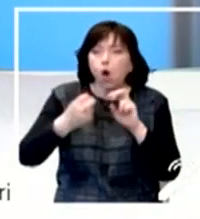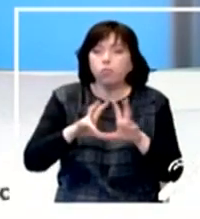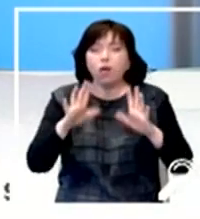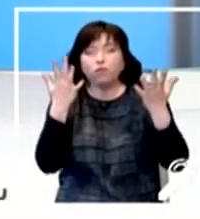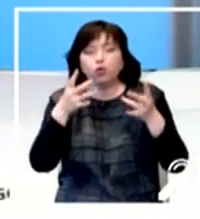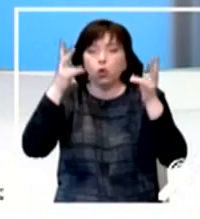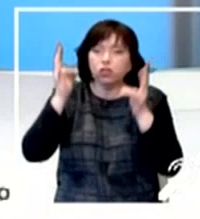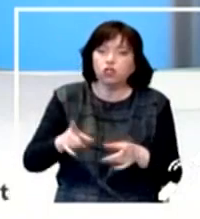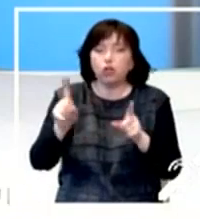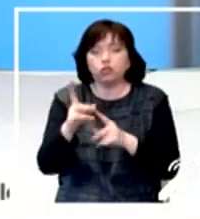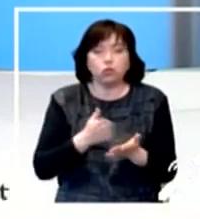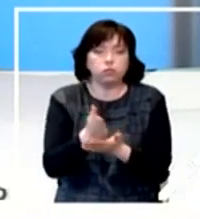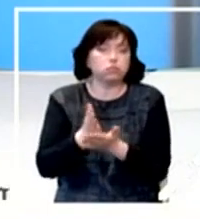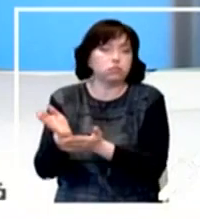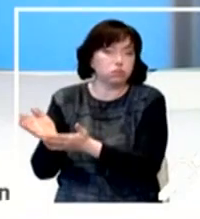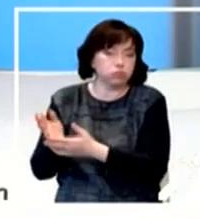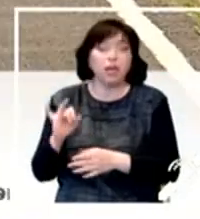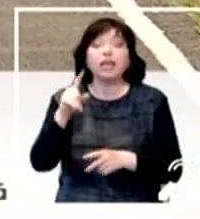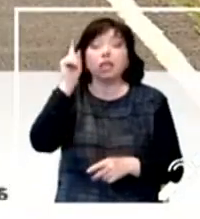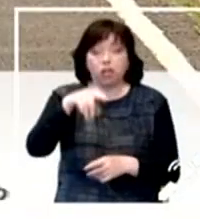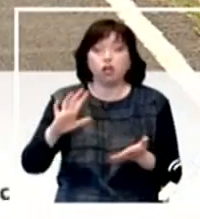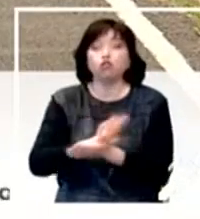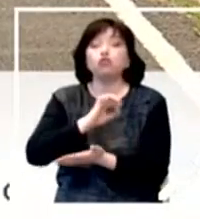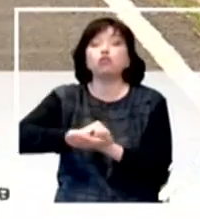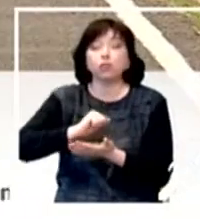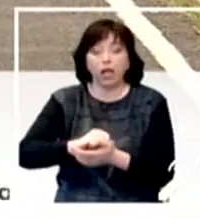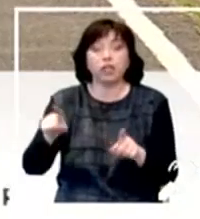și jurnaliștii acreditați la summit.